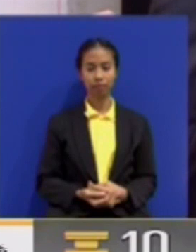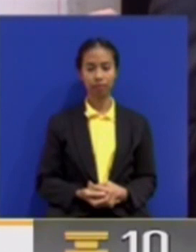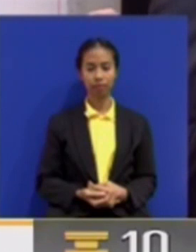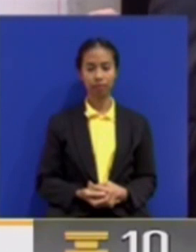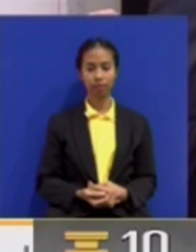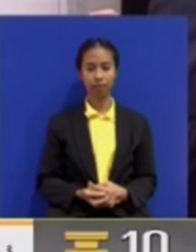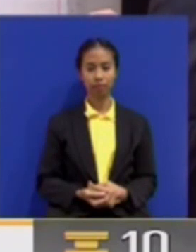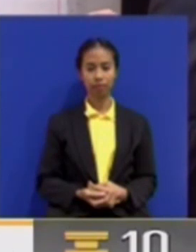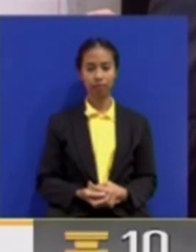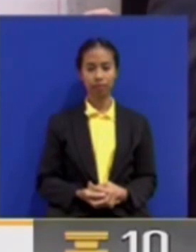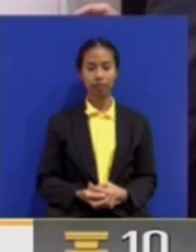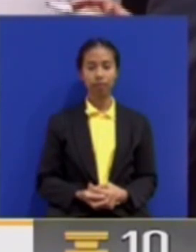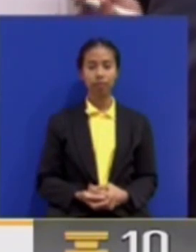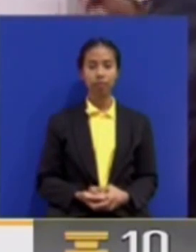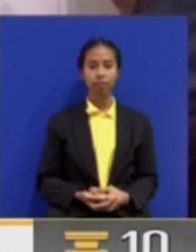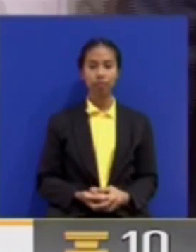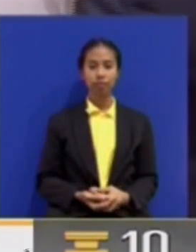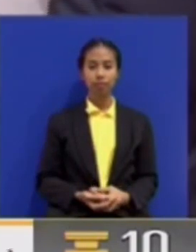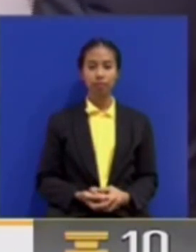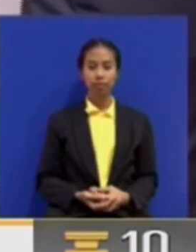หัก103เดี๋ยวสักครู่นะคะ